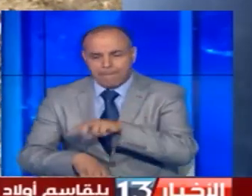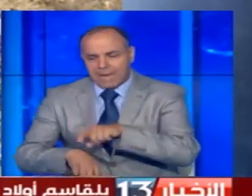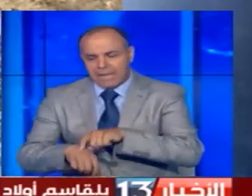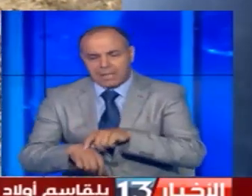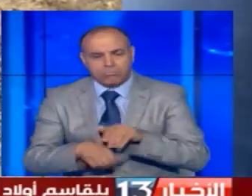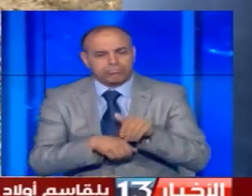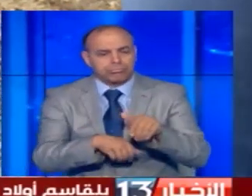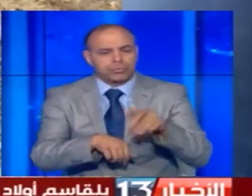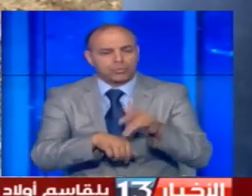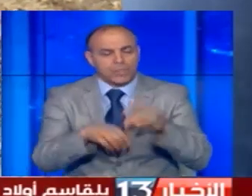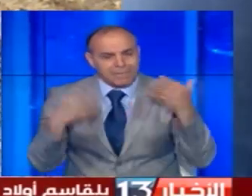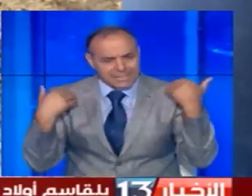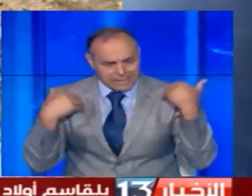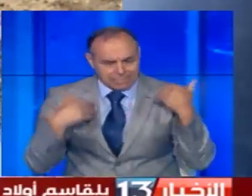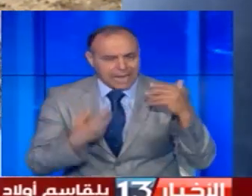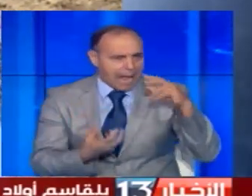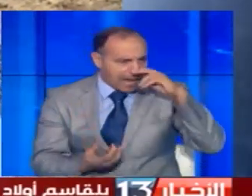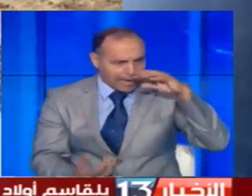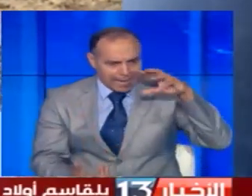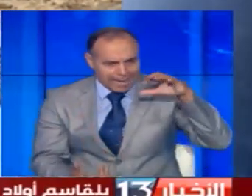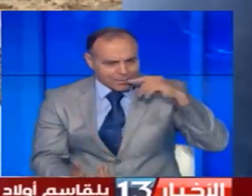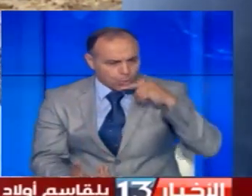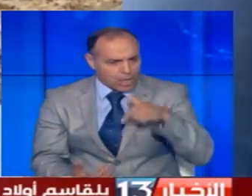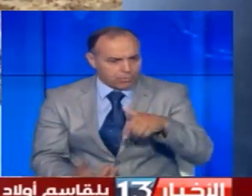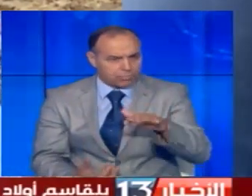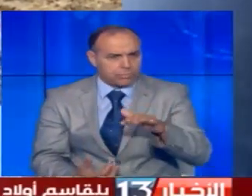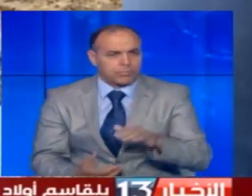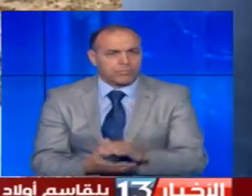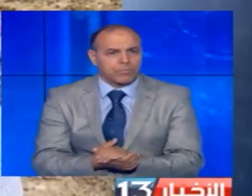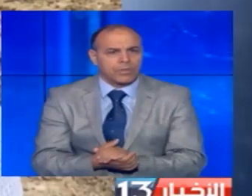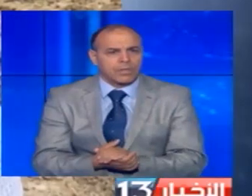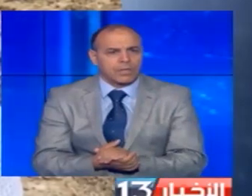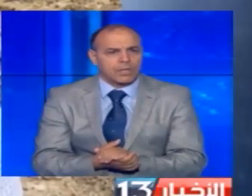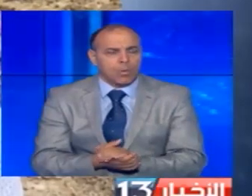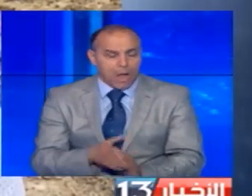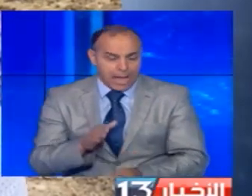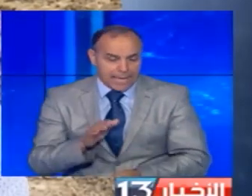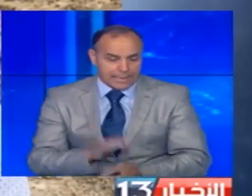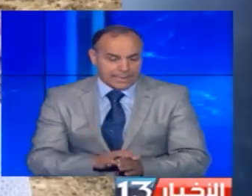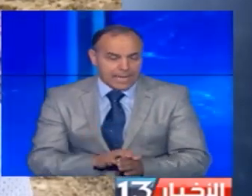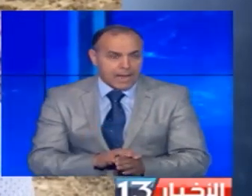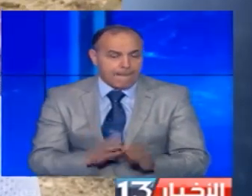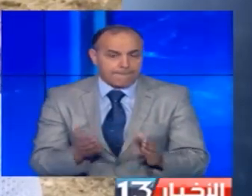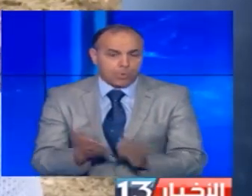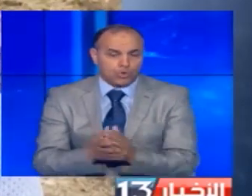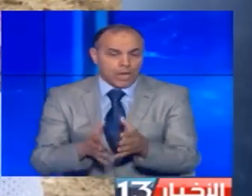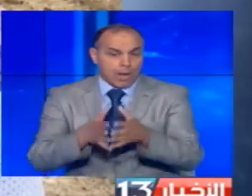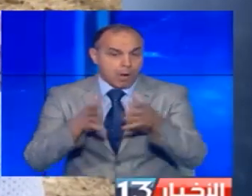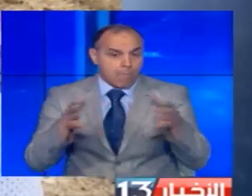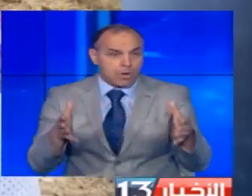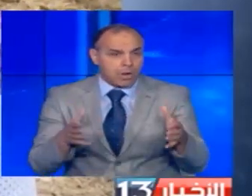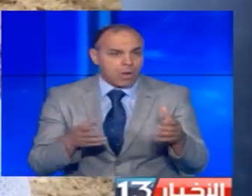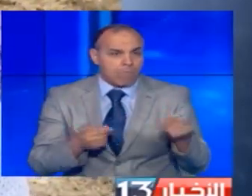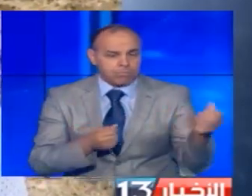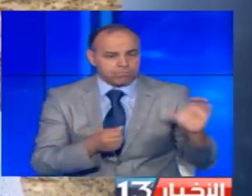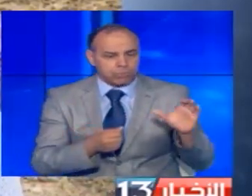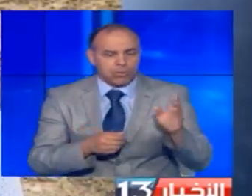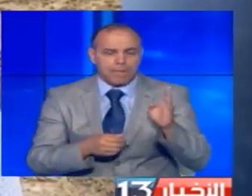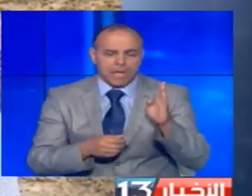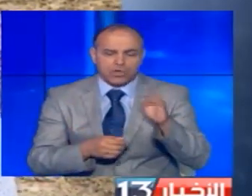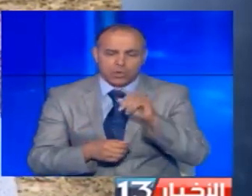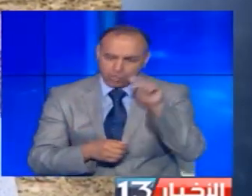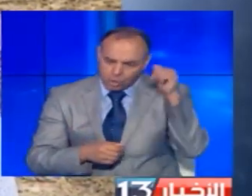وهو مسؤول انطلاقا من مشاريع كبرى مشكله الباب